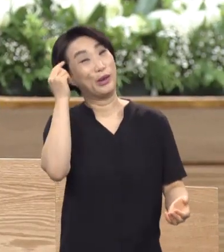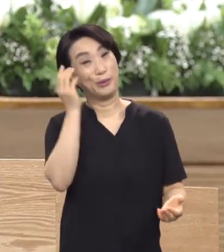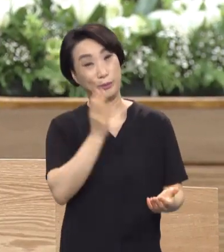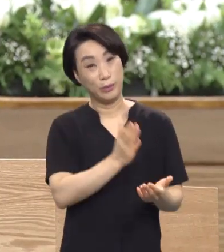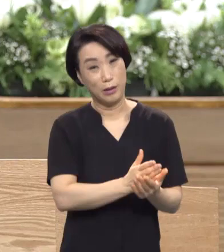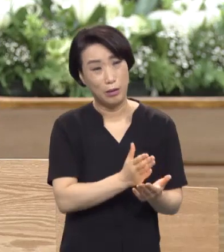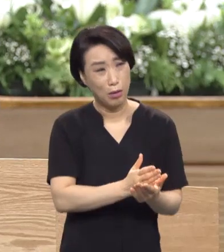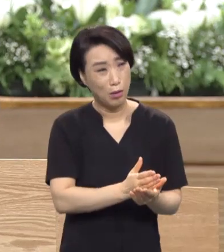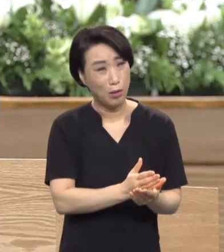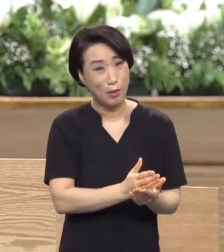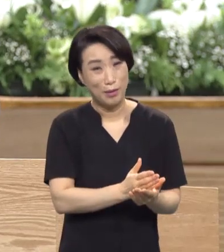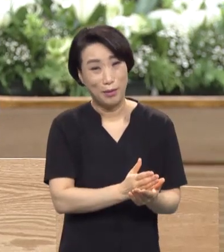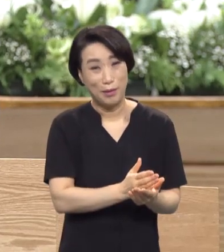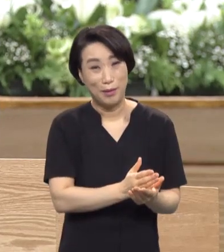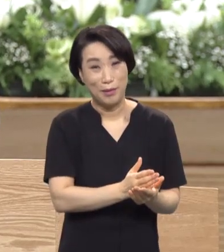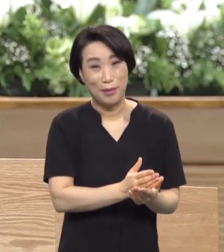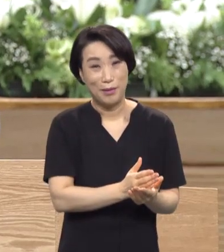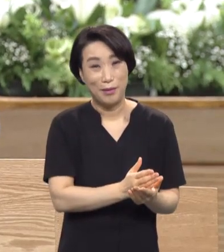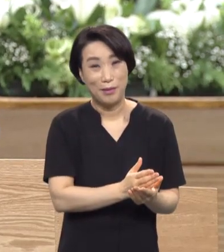이상하게 여기지 마.